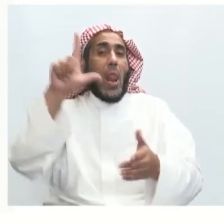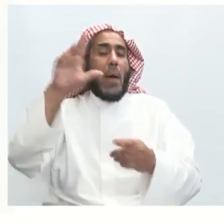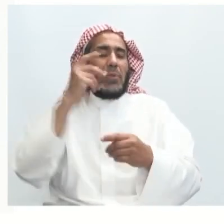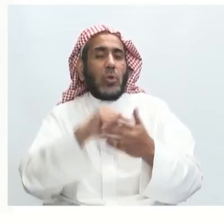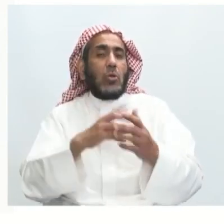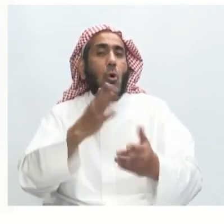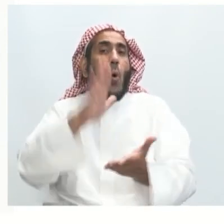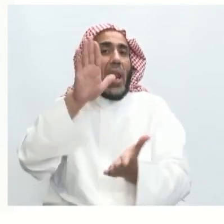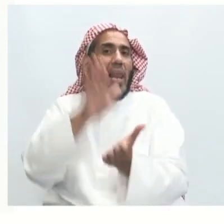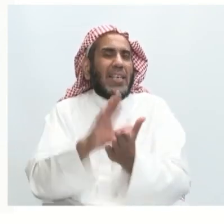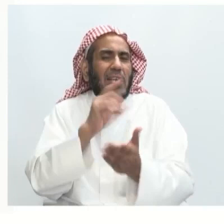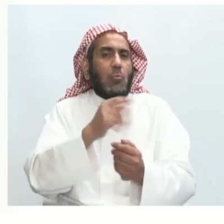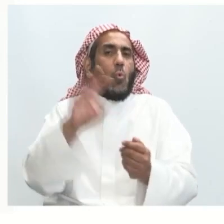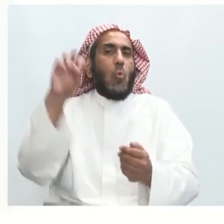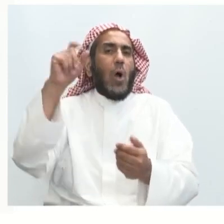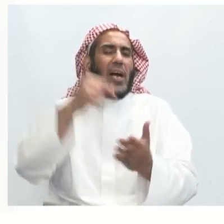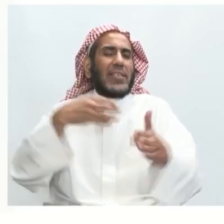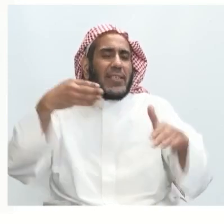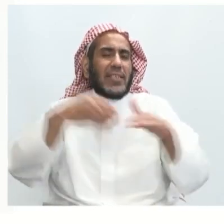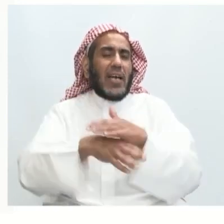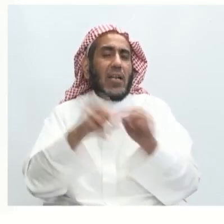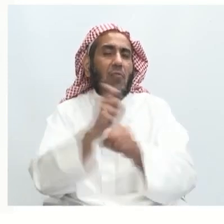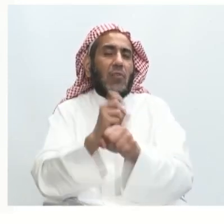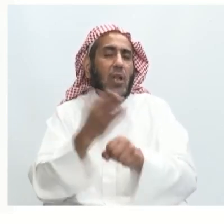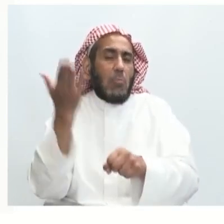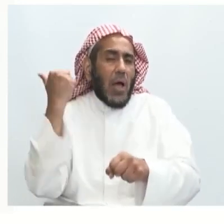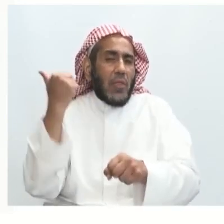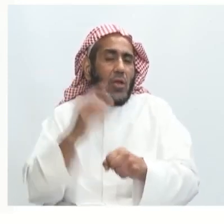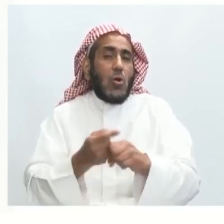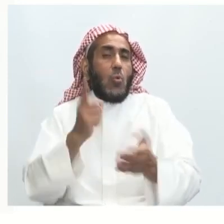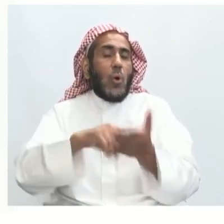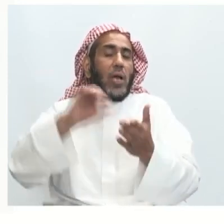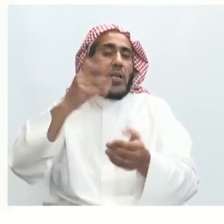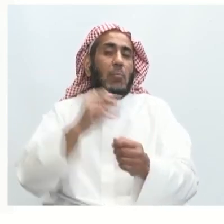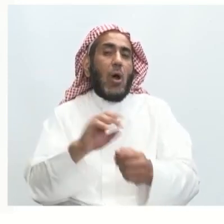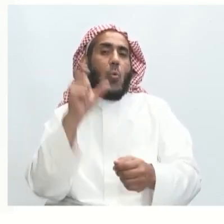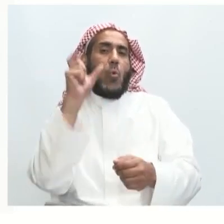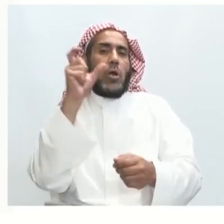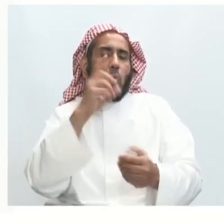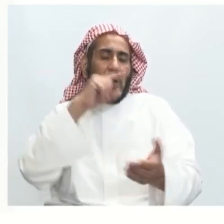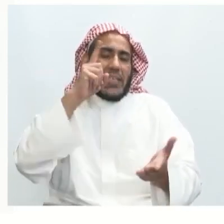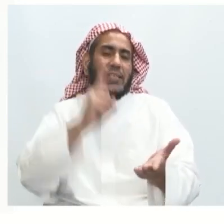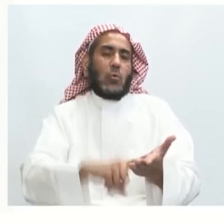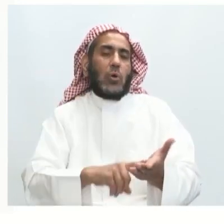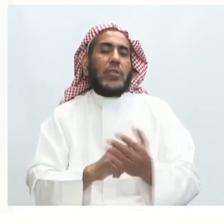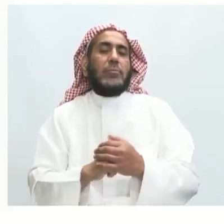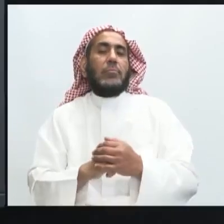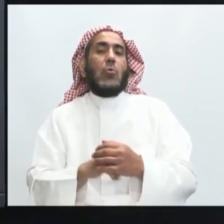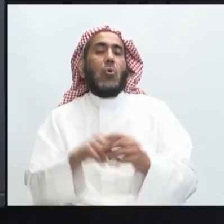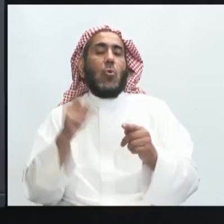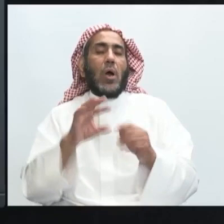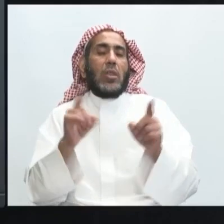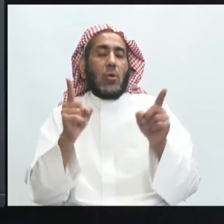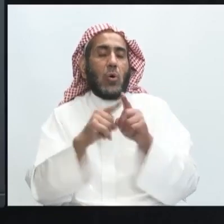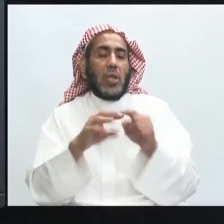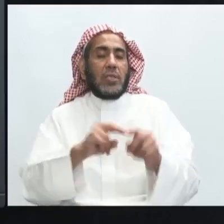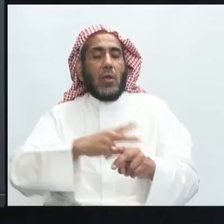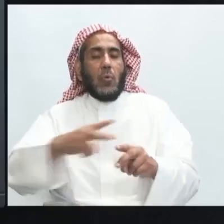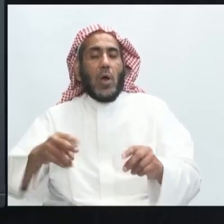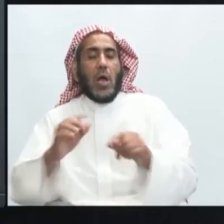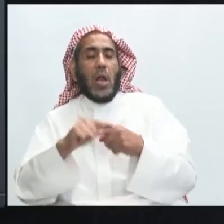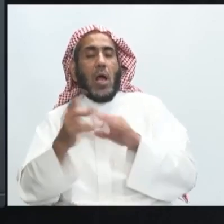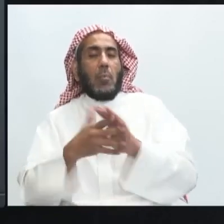التوكيد والقسم وقد الداخل على الفعل الماضي وانما ونون التوكيد ونون التوكيد وهذه خلاصه اضرب